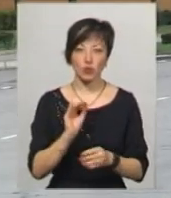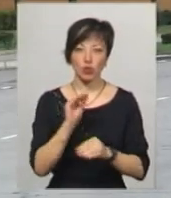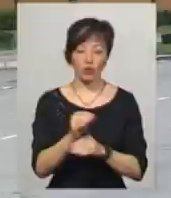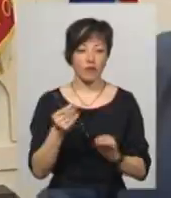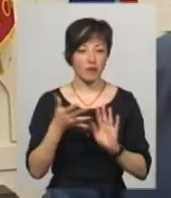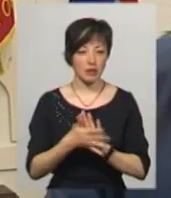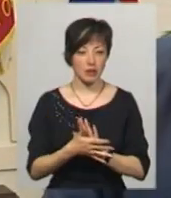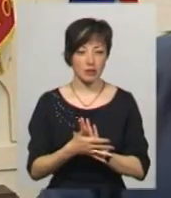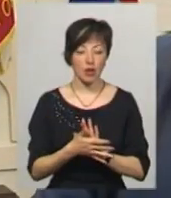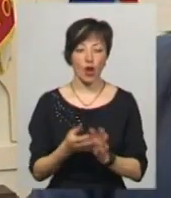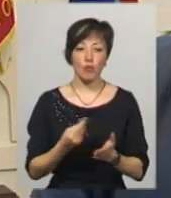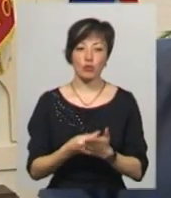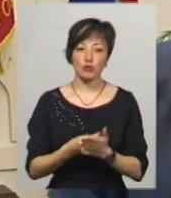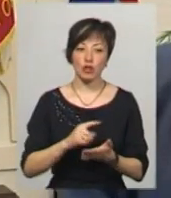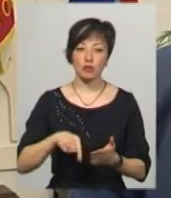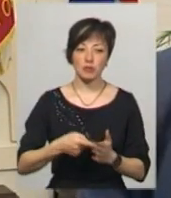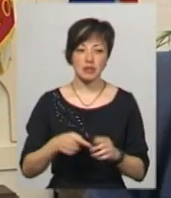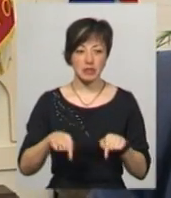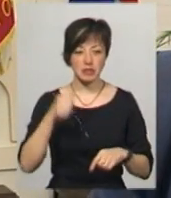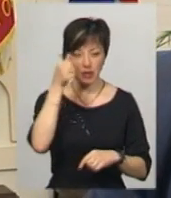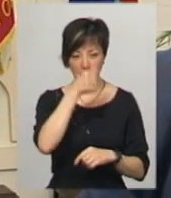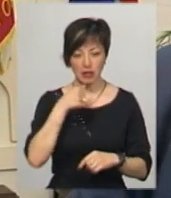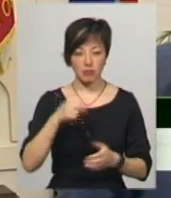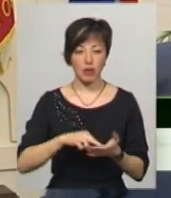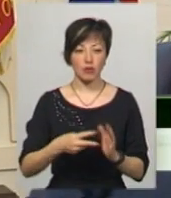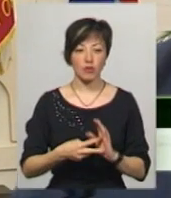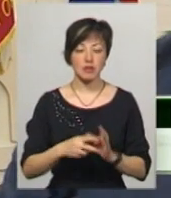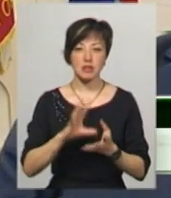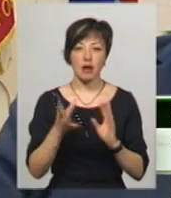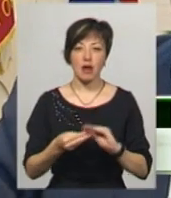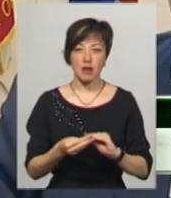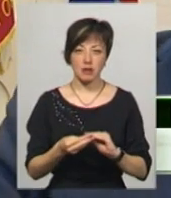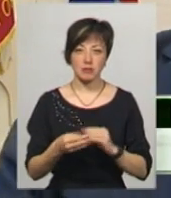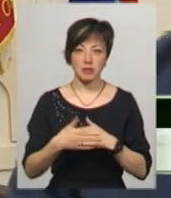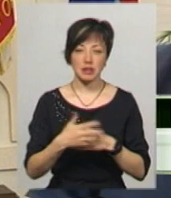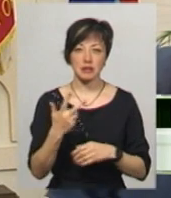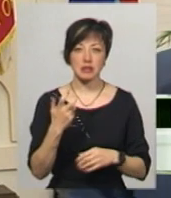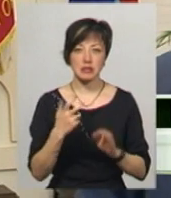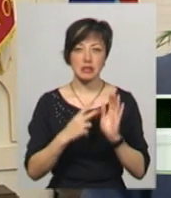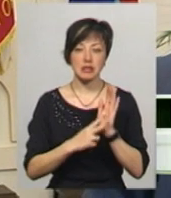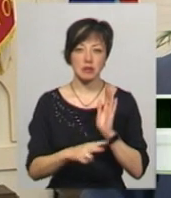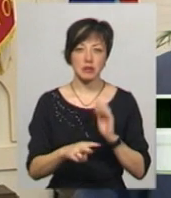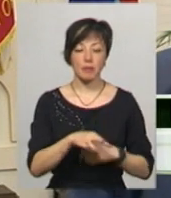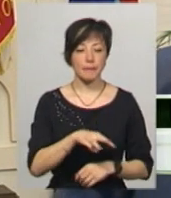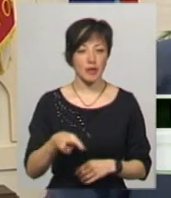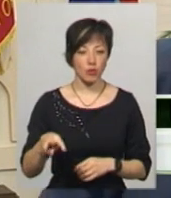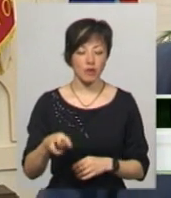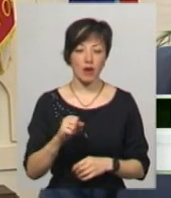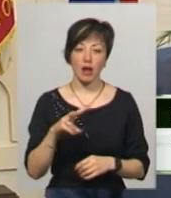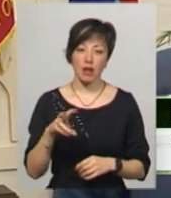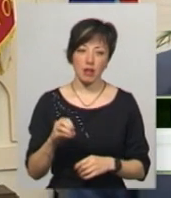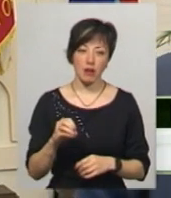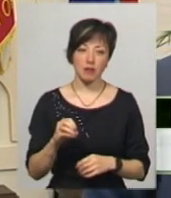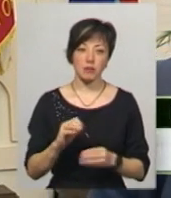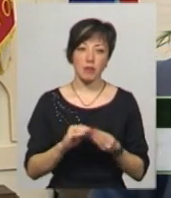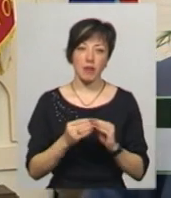додаткові витрати. По бюджету міста на цей рік нас плановано загальне зведення десь біля 370 мільйонів. Але є